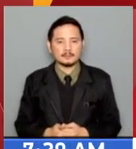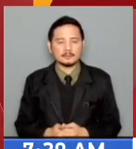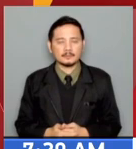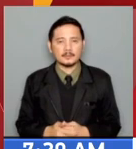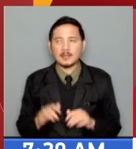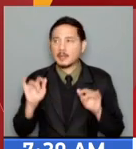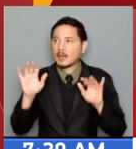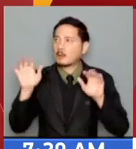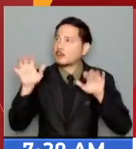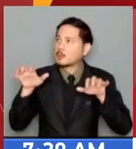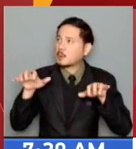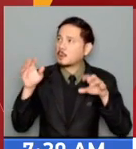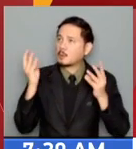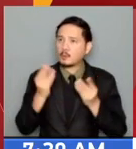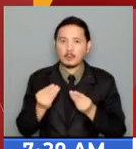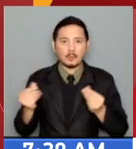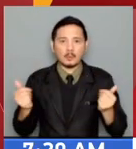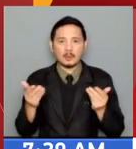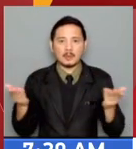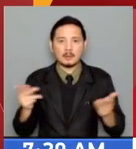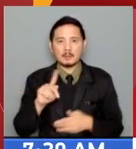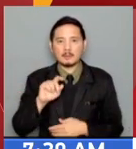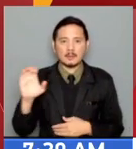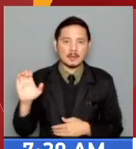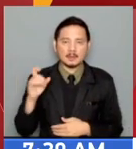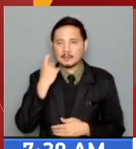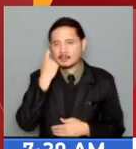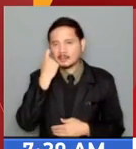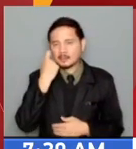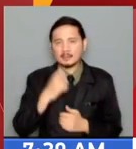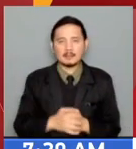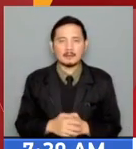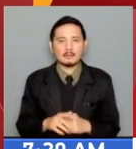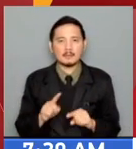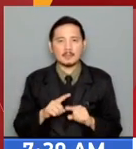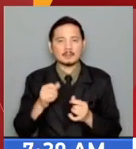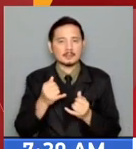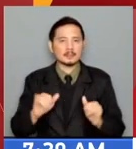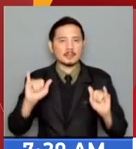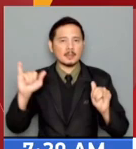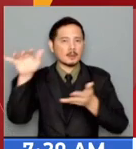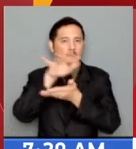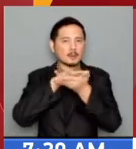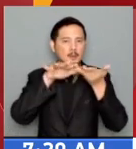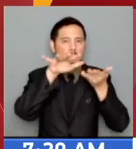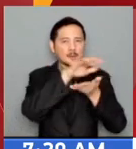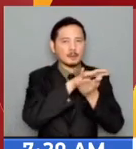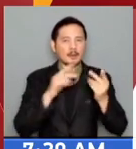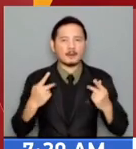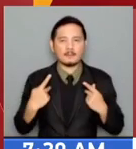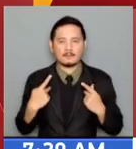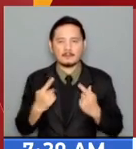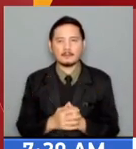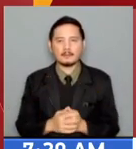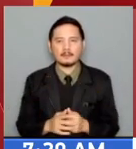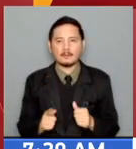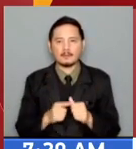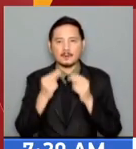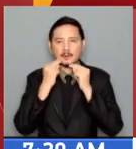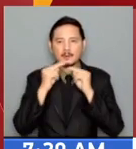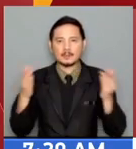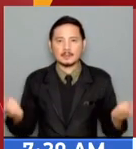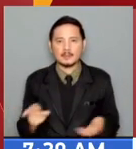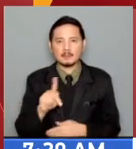sa Pasay City mula pa kaninang madaling araw, pero makulimlim pa rin po yung panahon dito. Yan ang unang balita dito sa Pasay City. Ako po si Darlene